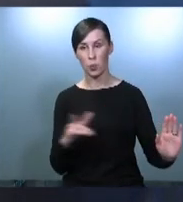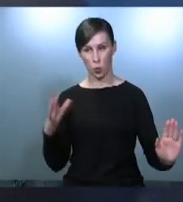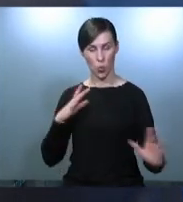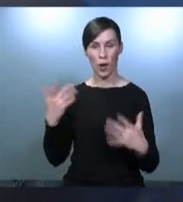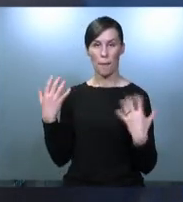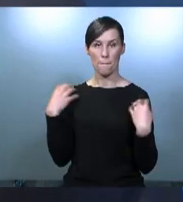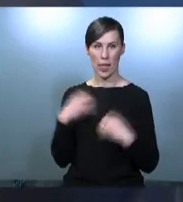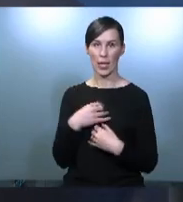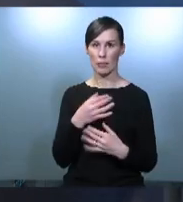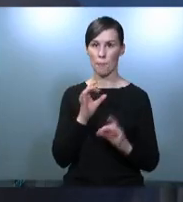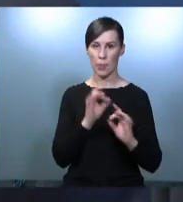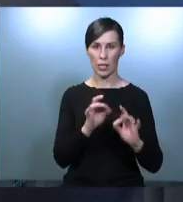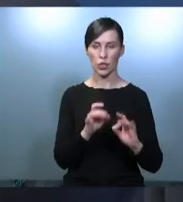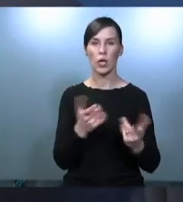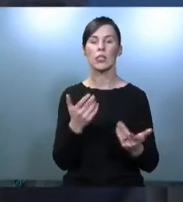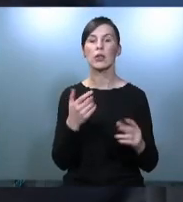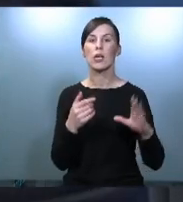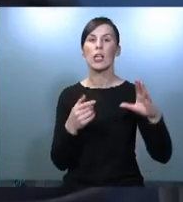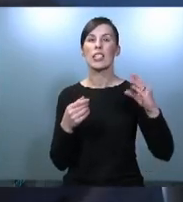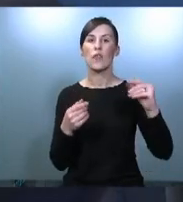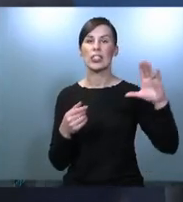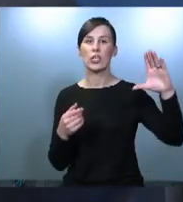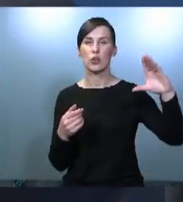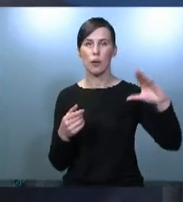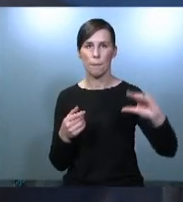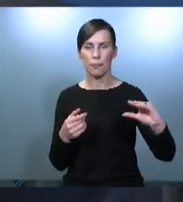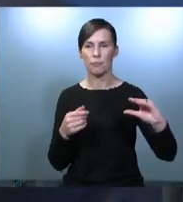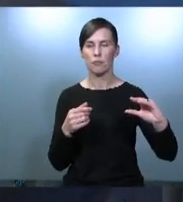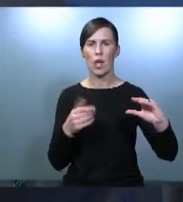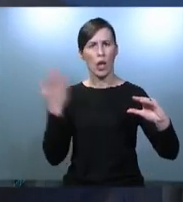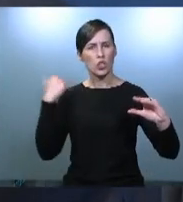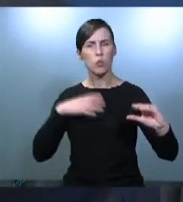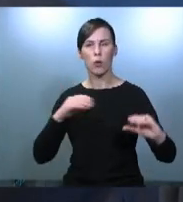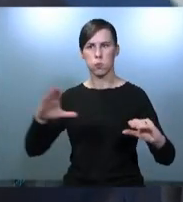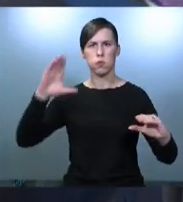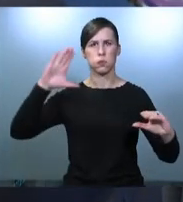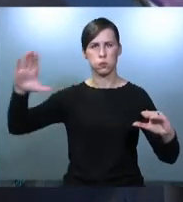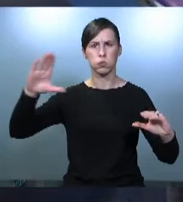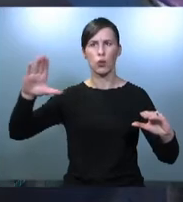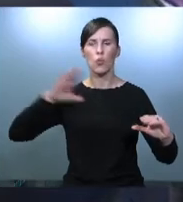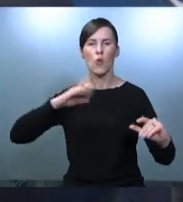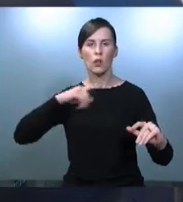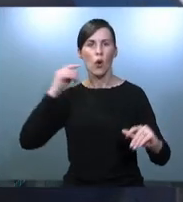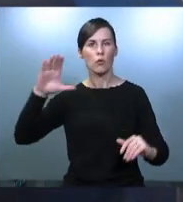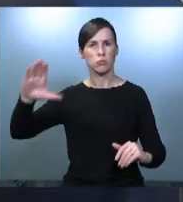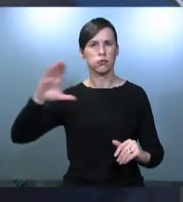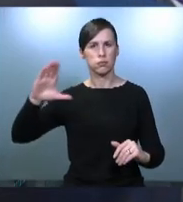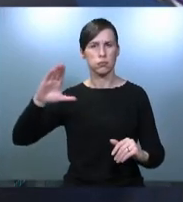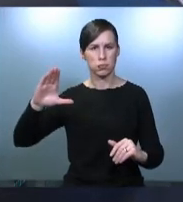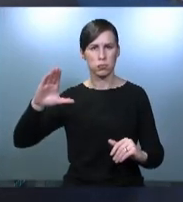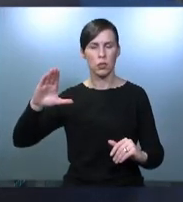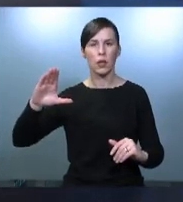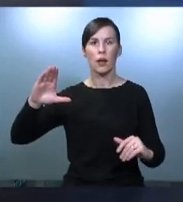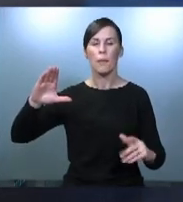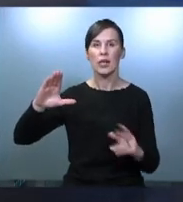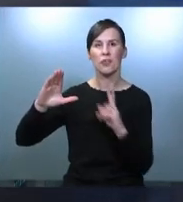kad sumažėjimas yra santykinis. Ta prasme, kad iki tol buvo labai didelės investicijos atėjusios, buvo užkelta smarkiai kartelė,